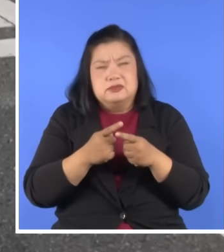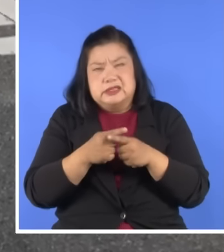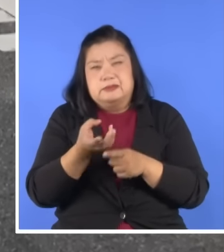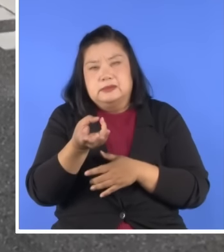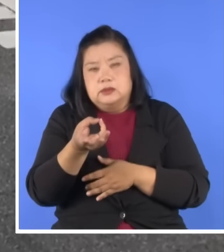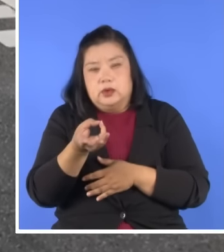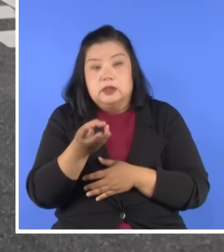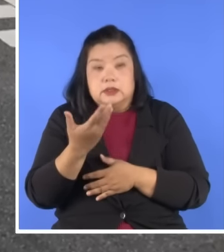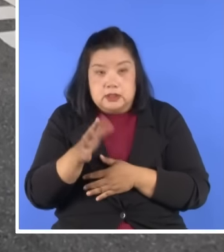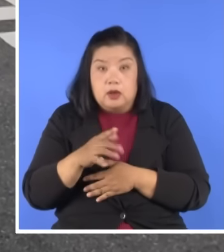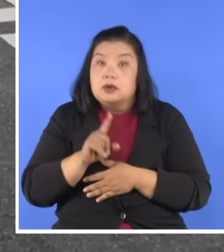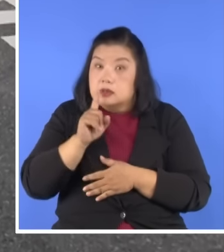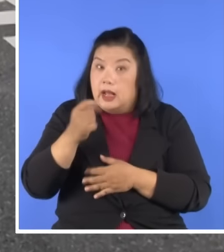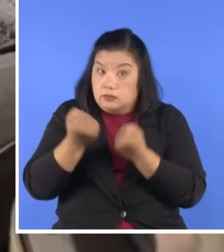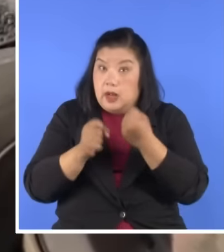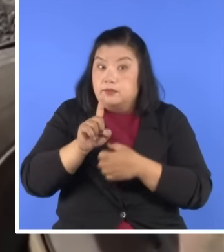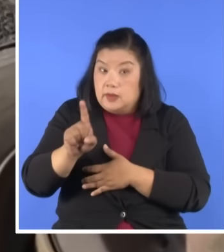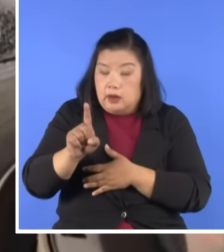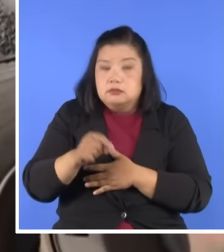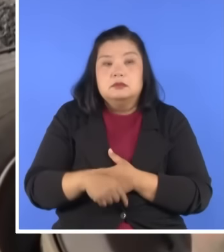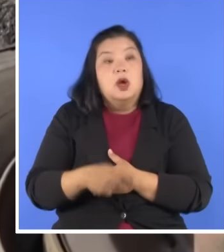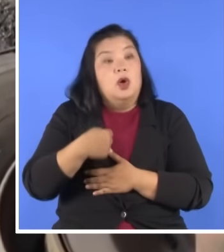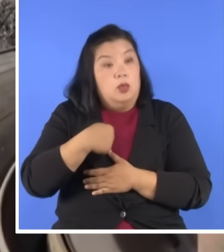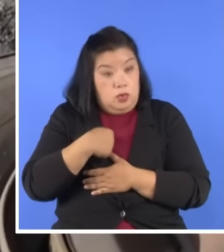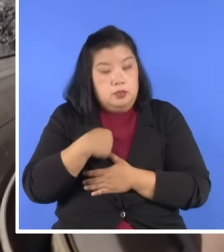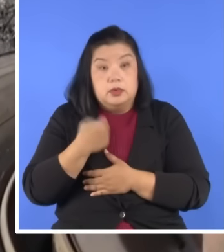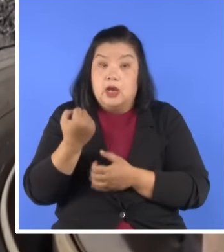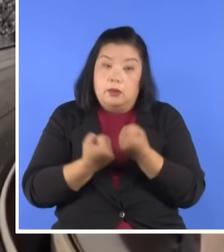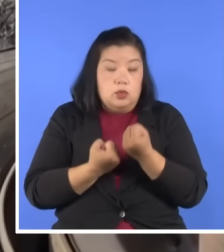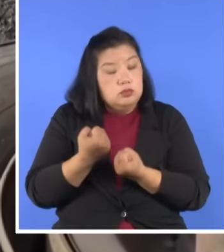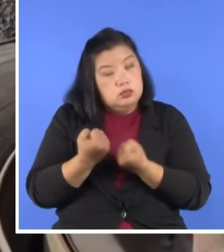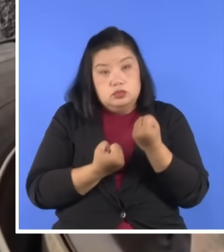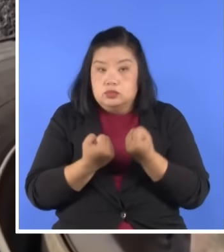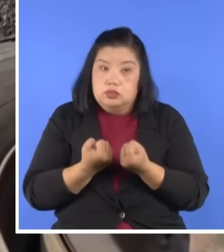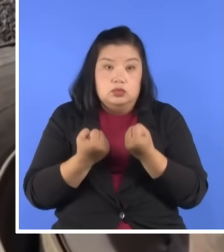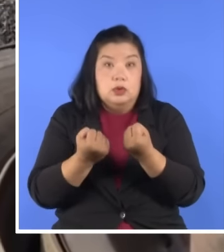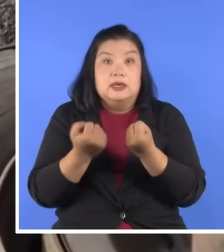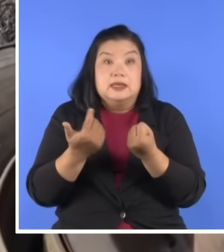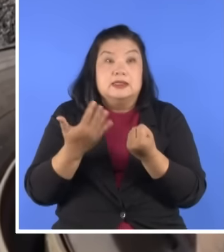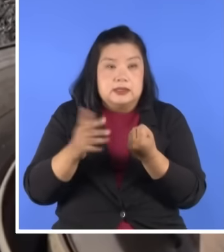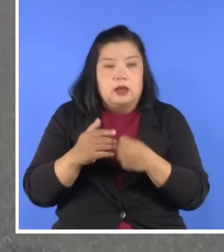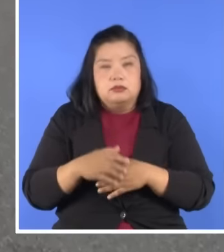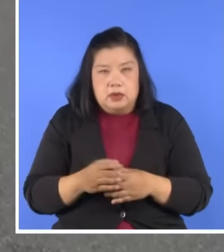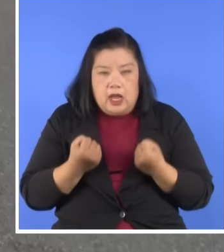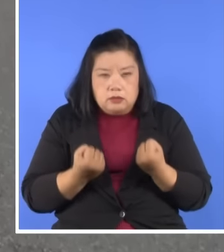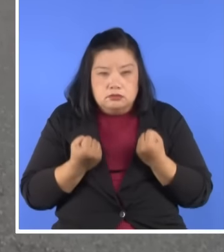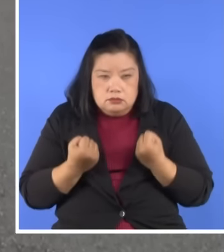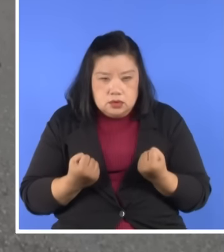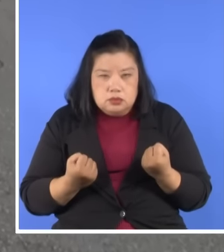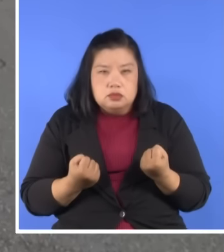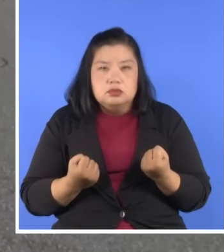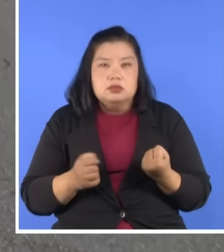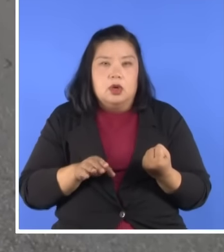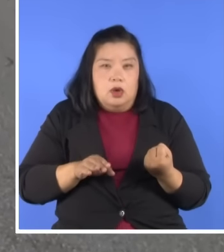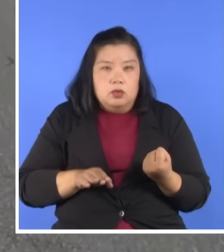ถามคนขับนะฮะก็ให้การว่าขณะที่กำลังขับรถไปแหลมฉะบังมาถึงจุดเกิดเหตุเป็นช่วงขึ้นสะพานแล้วก็เป็นทางโค้ง